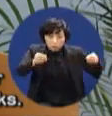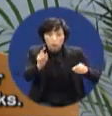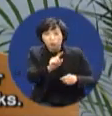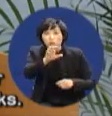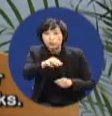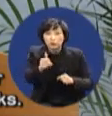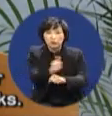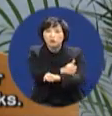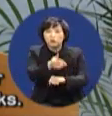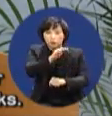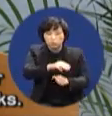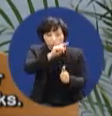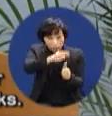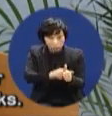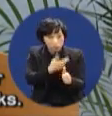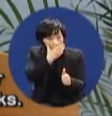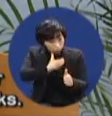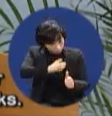그냥 복이야.